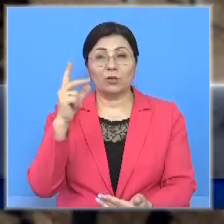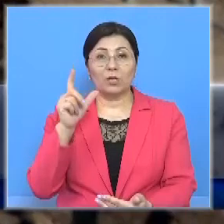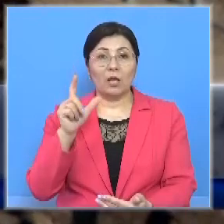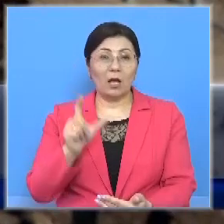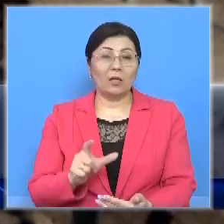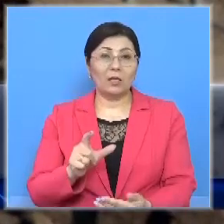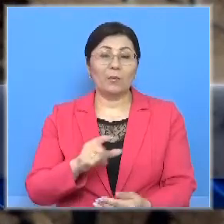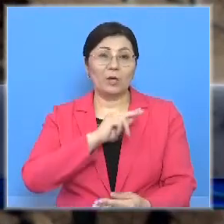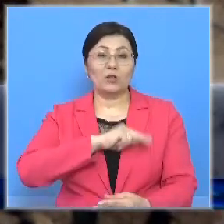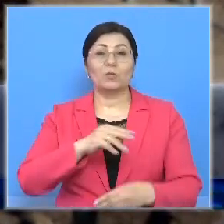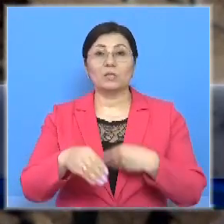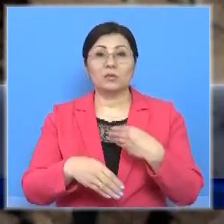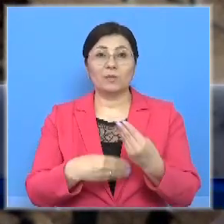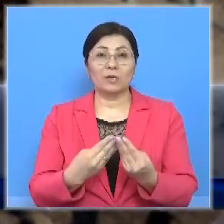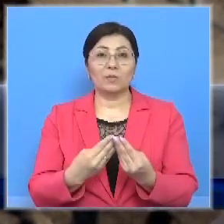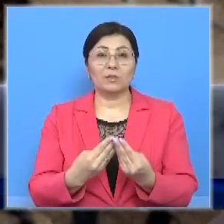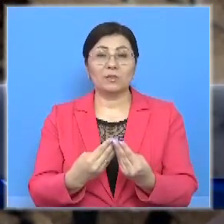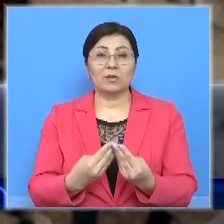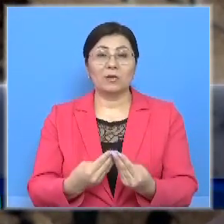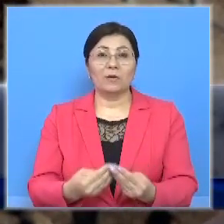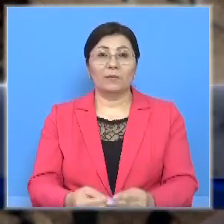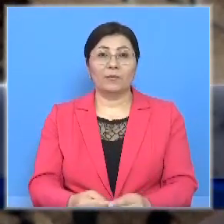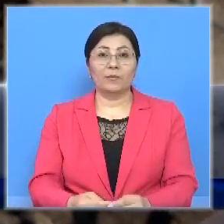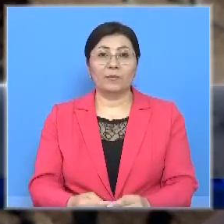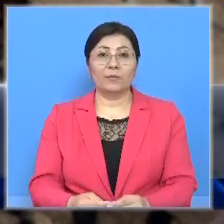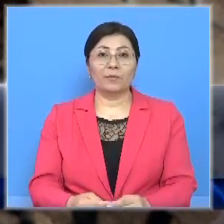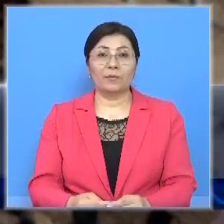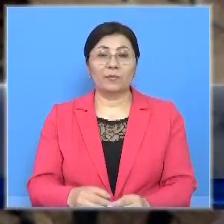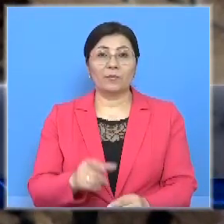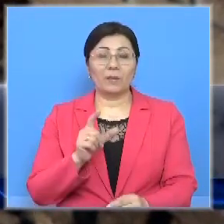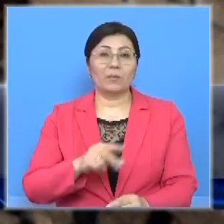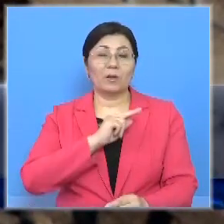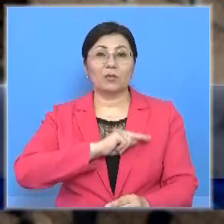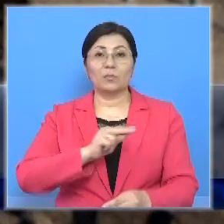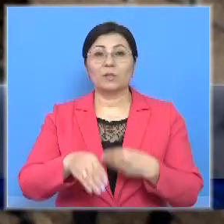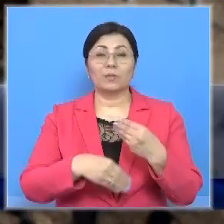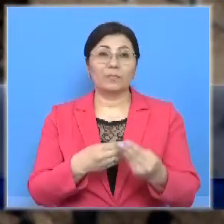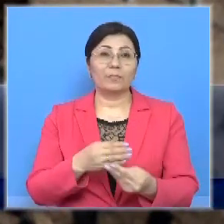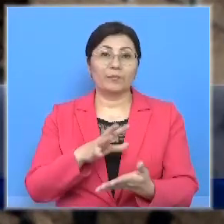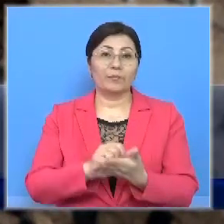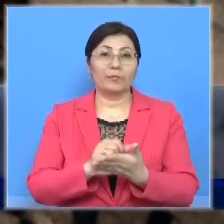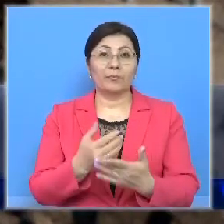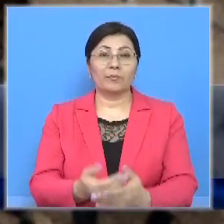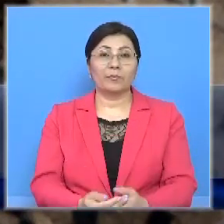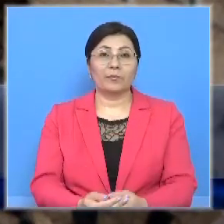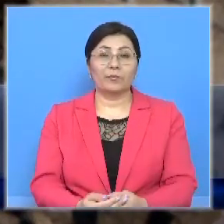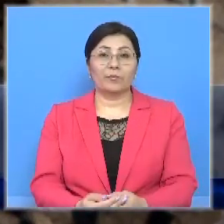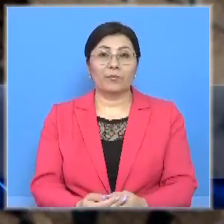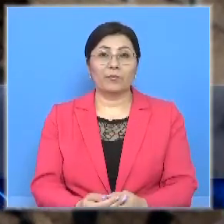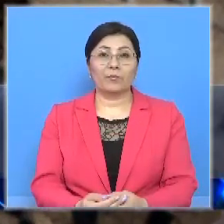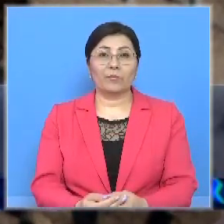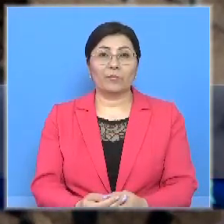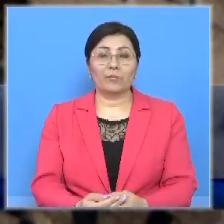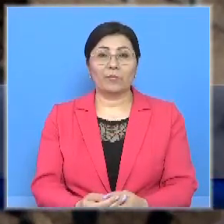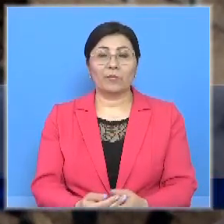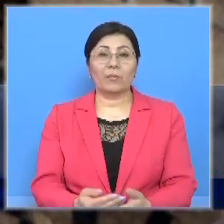туралы. Енді аяқтап бәрін бітіргеннен кейін бұйырса ауыл адамдарын жұмыспен қамтаймыз деген ойдамыз. Өнімге келсек,